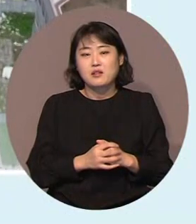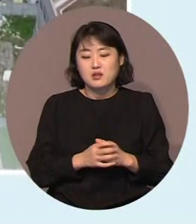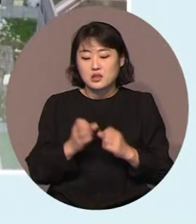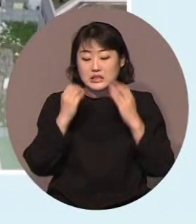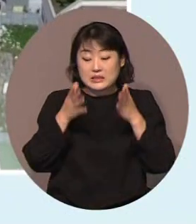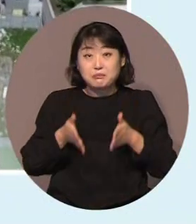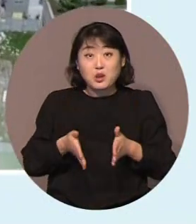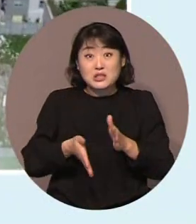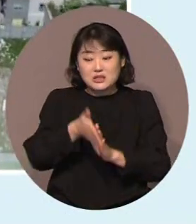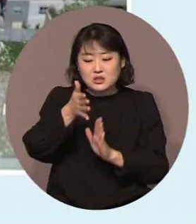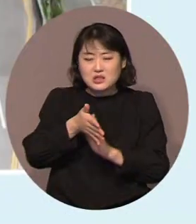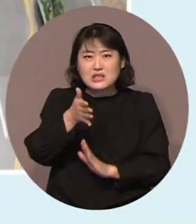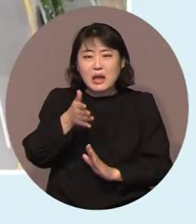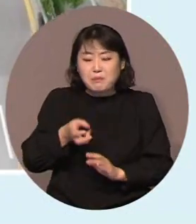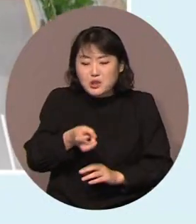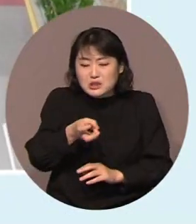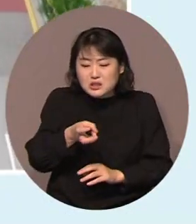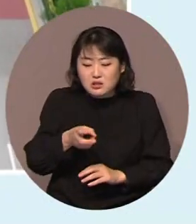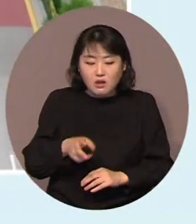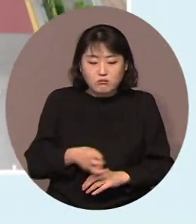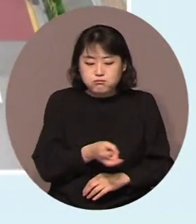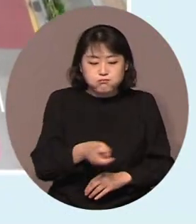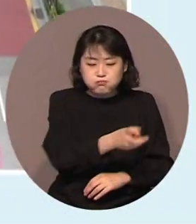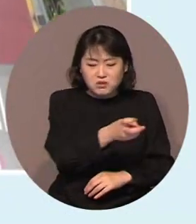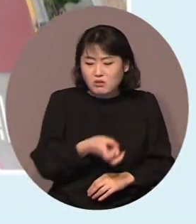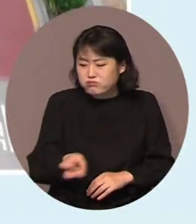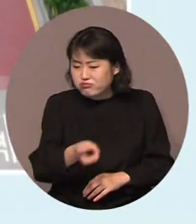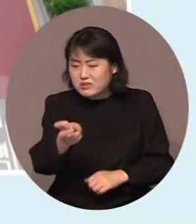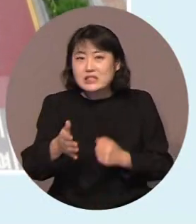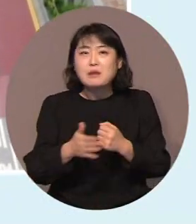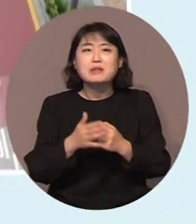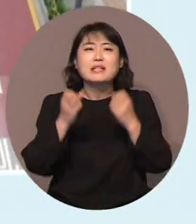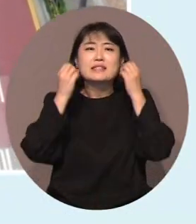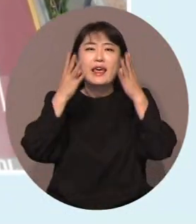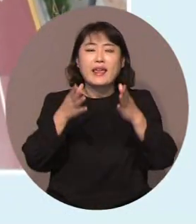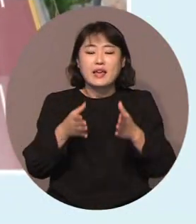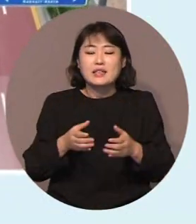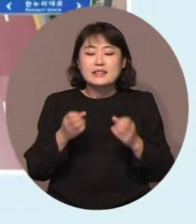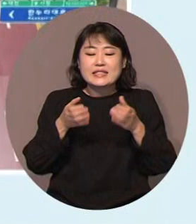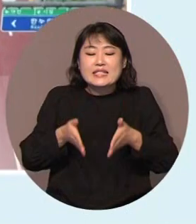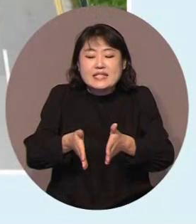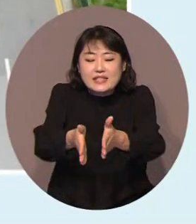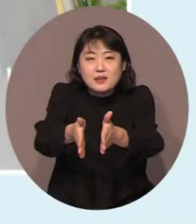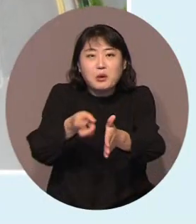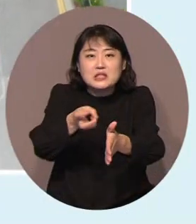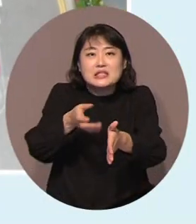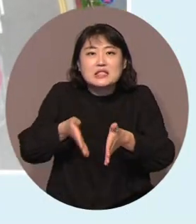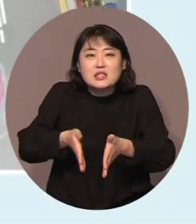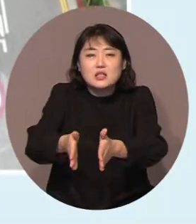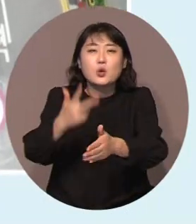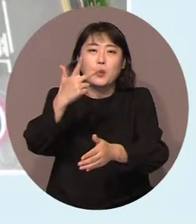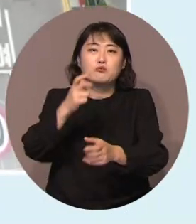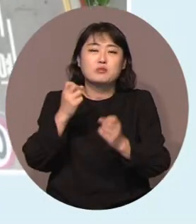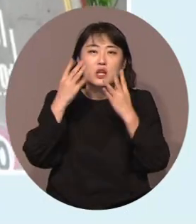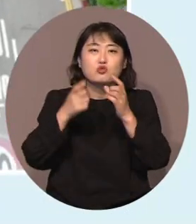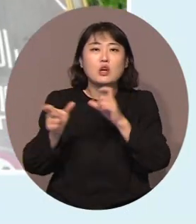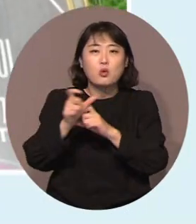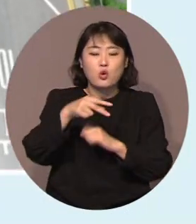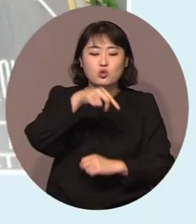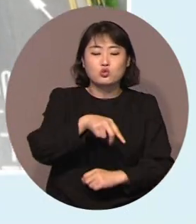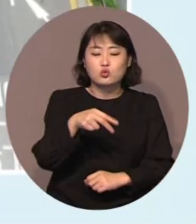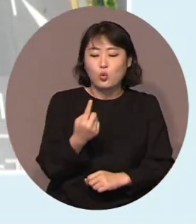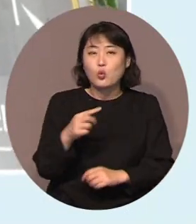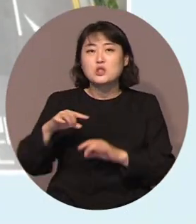이제 구불구불해가지고 돌아간다는 지적이 있어서 7개 노선을 새로 신설을 하고요. 그리고 수소 버스나 전기